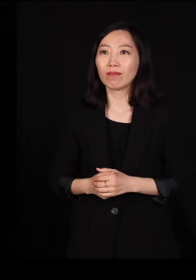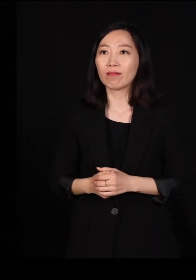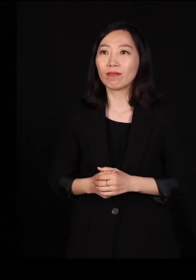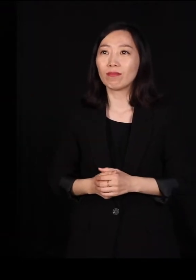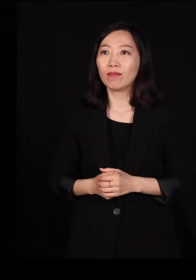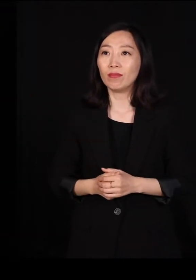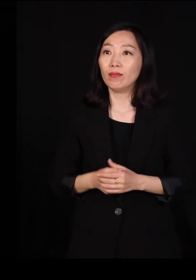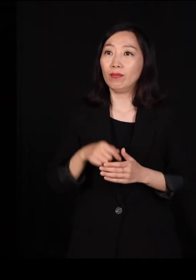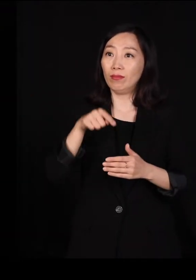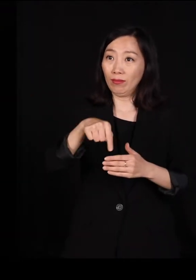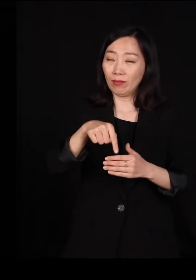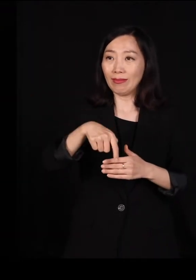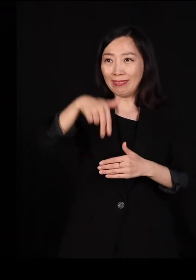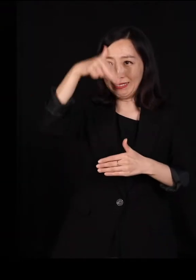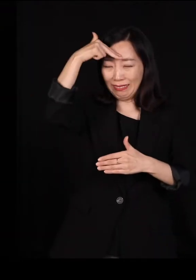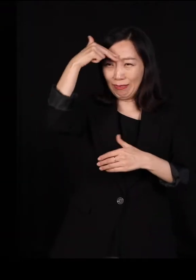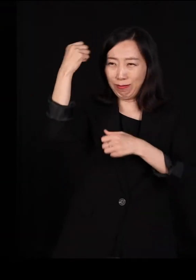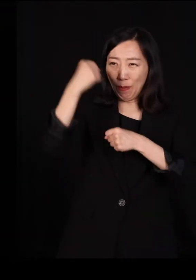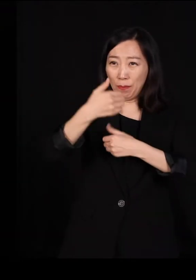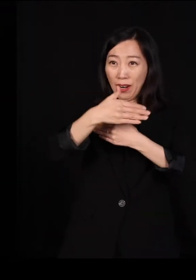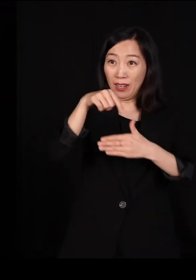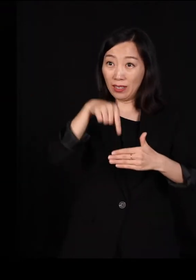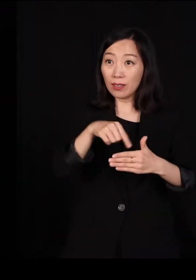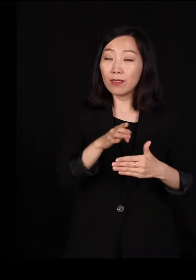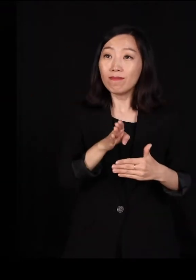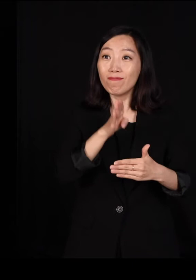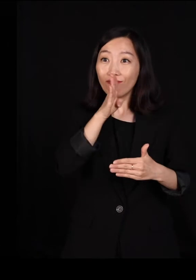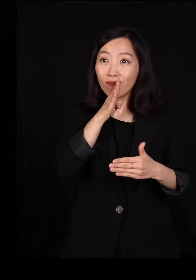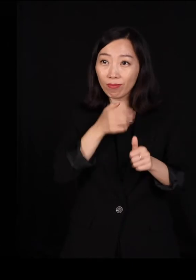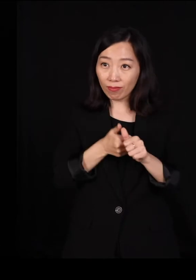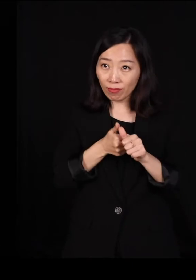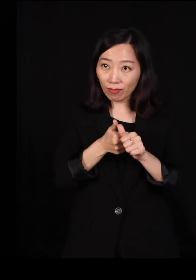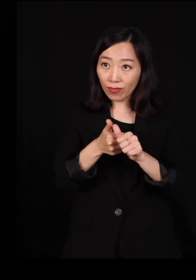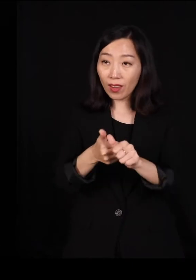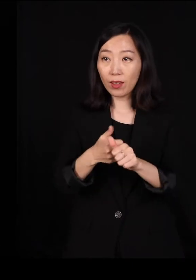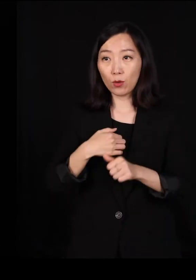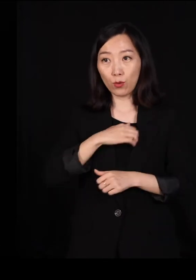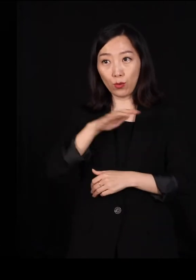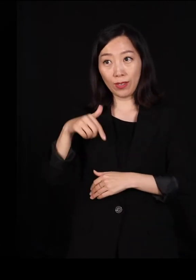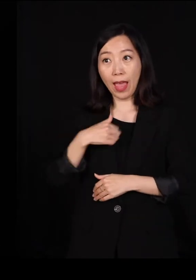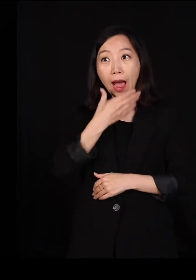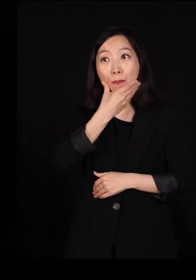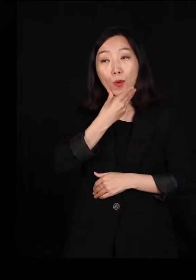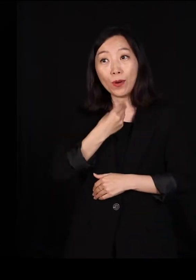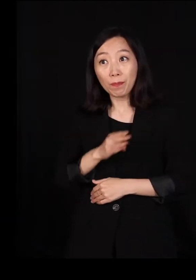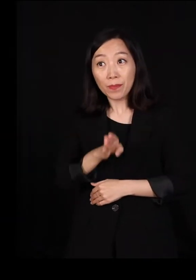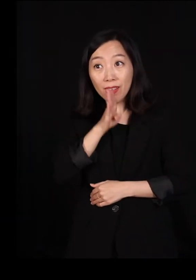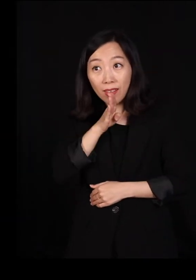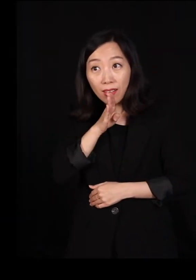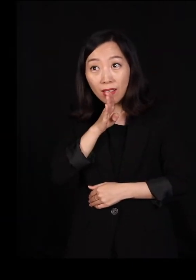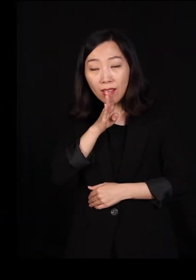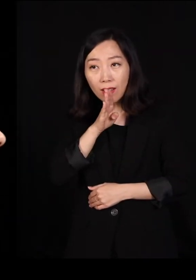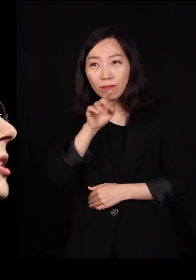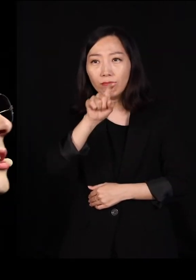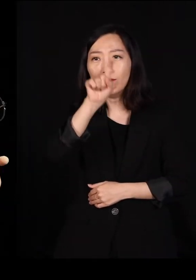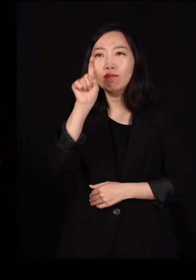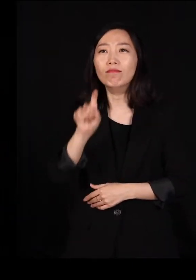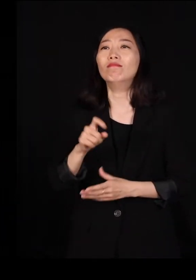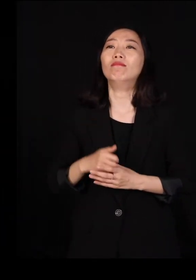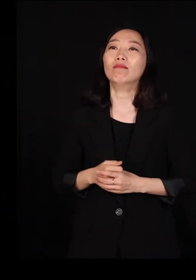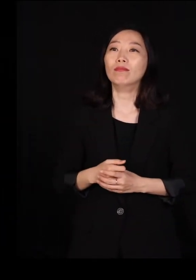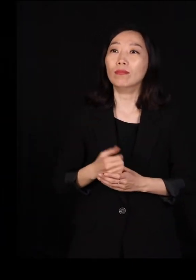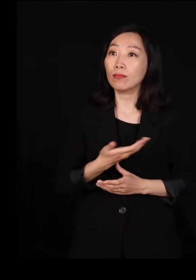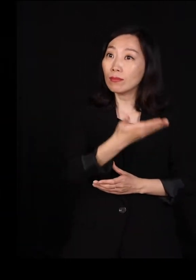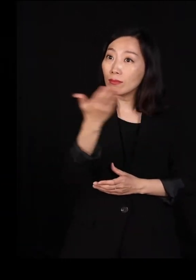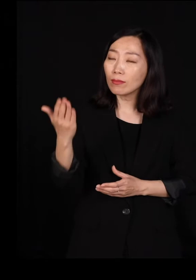근데 그 박스가 과연 우리를 행복하게 해줄까요? 근데 여러분이 진짜